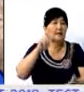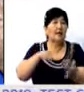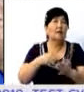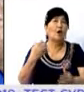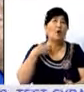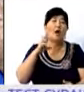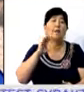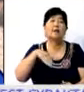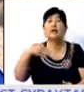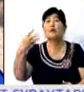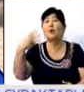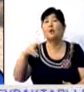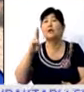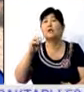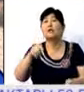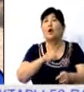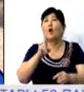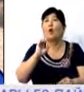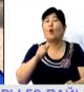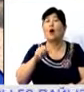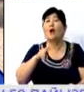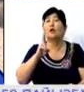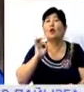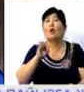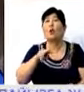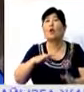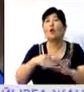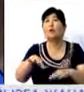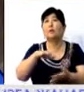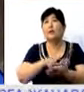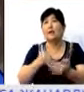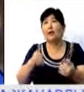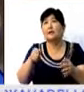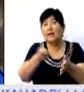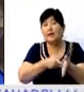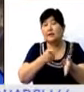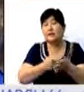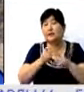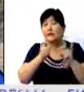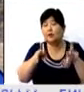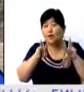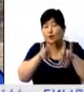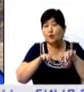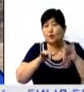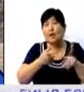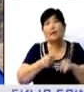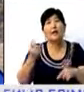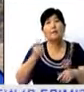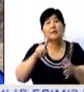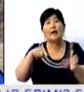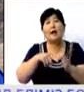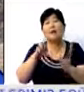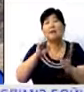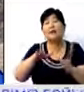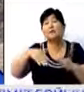Қызылордадан батысқа қарай 30 шақырым жерде Қоғалкөл ауылының маңында орналасқан. Қазіргі уақытта зерттеу екі нысан бойынша жүргізіліп жатыр. Біріншісі қаланың